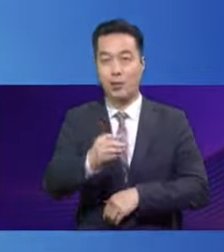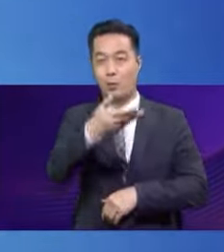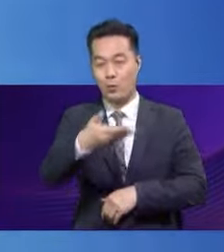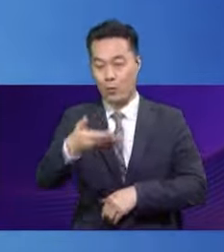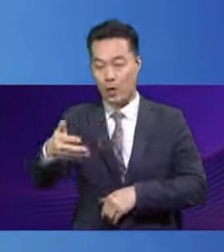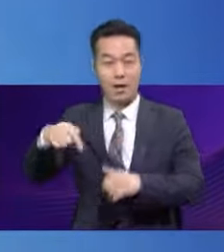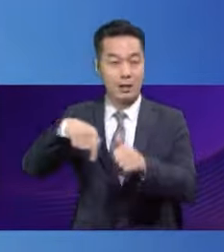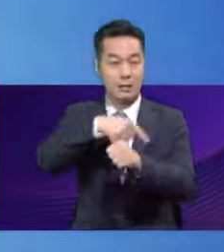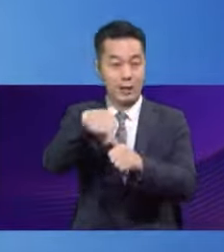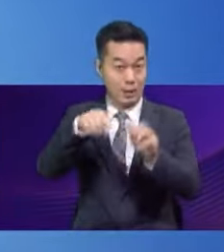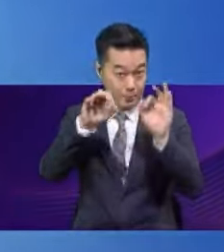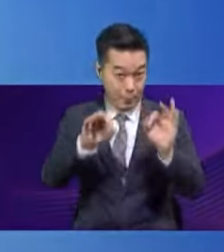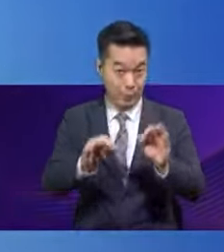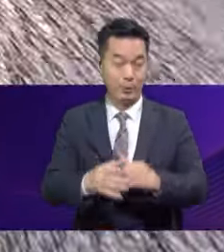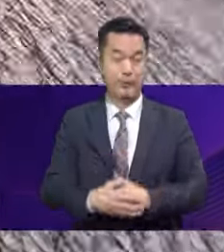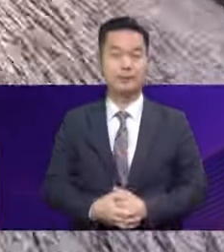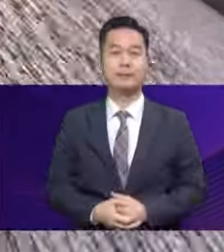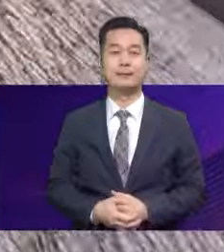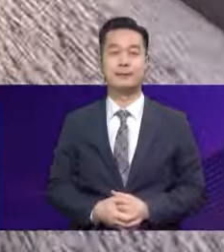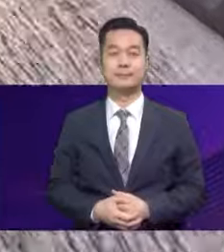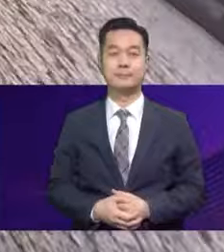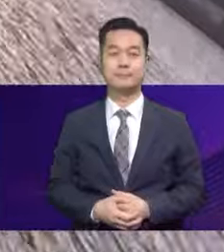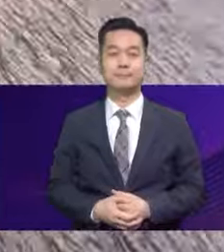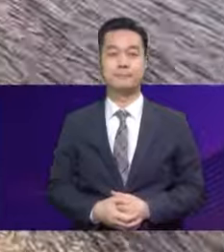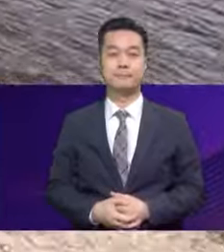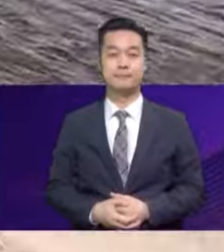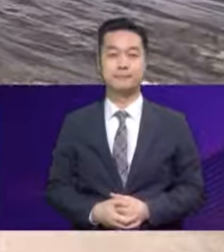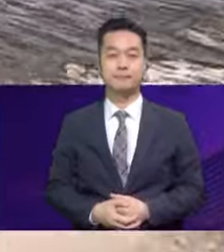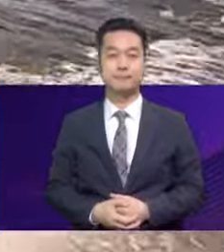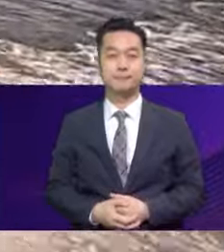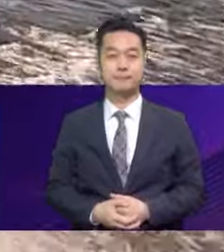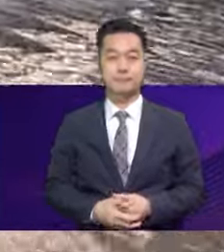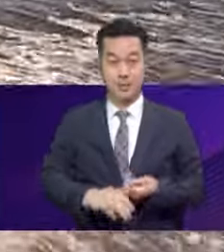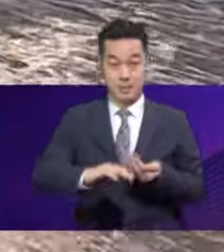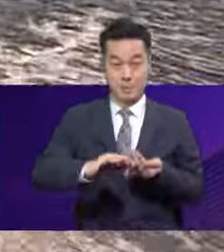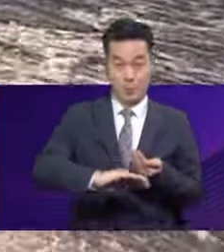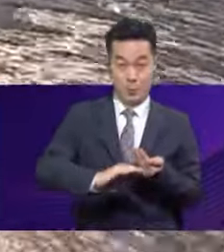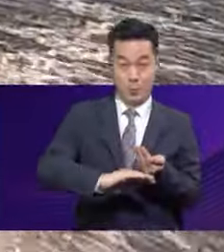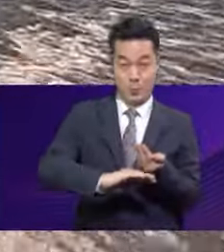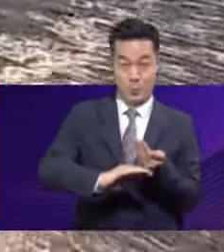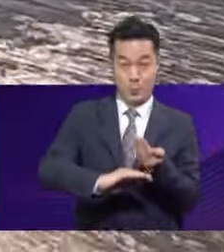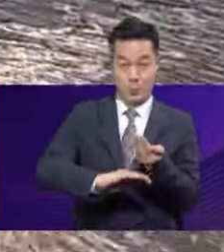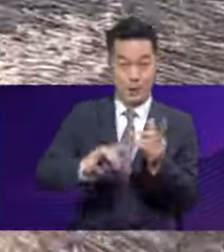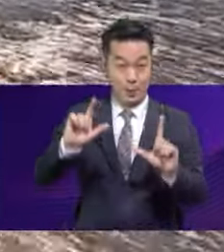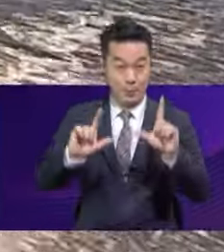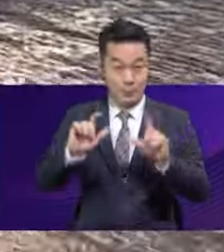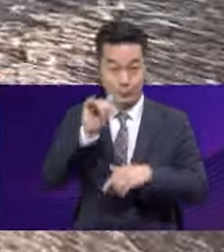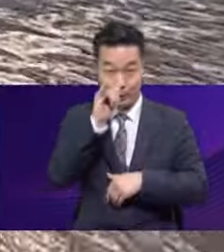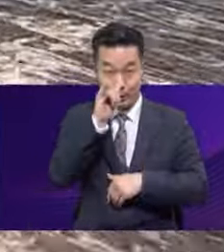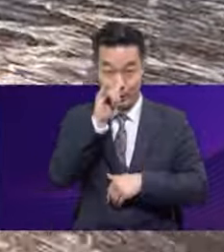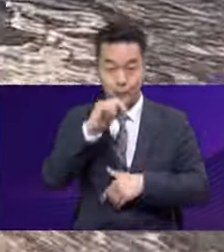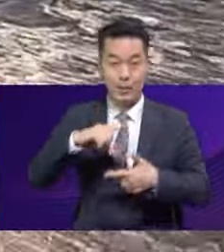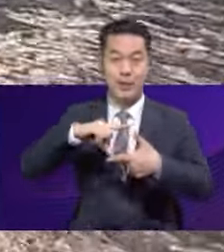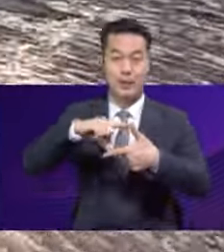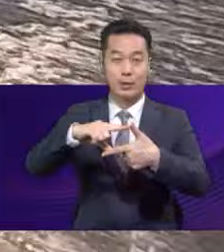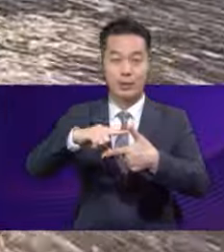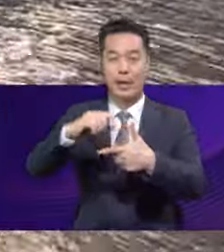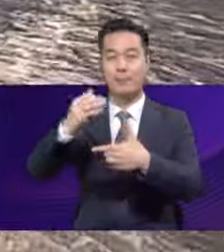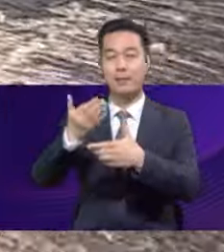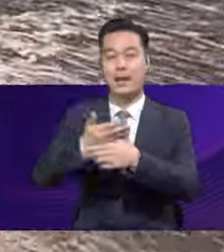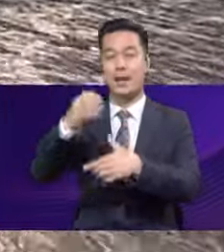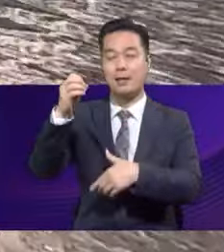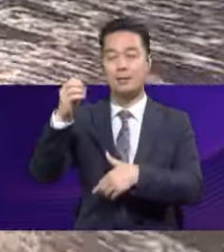민심 확인해 보겠습니다. 낙동강 민심. 자, 이번에 보트가 낙동강을 가로지르고 있습니다. 경남 양산 갑부터 확인해